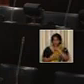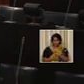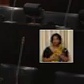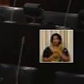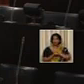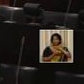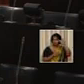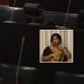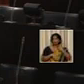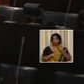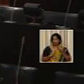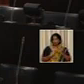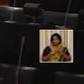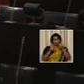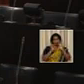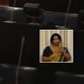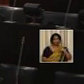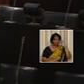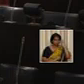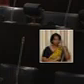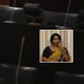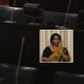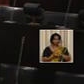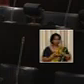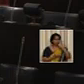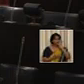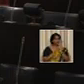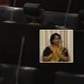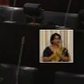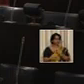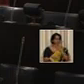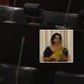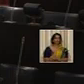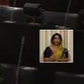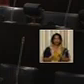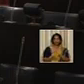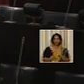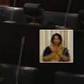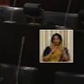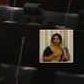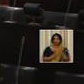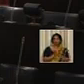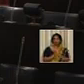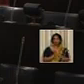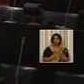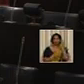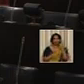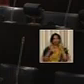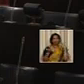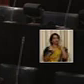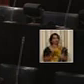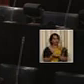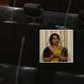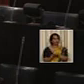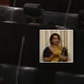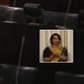ගුවන් තොටුපළේදී අපිට නිසියාකාරම අවබෝධ වුණොත් මෙයා යන්නේම රස්සාවකට කියලා අපි නතර කරනවා. හැබැයි ගොඩක් අය ඉන්දියාවට සංචාරය යනවා කියලා